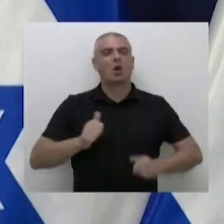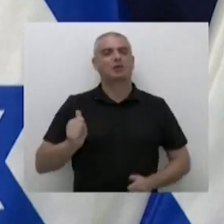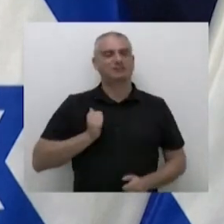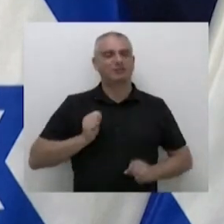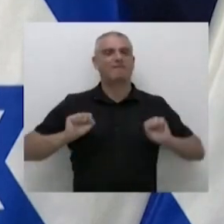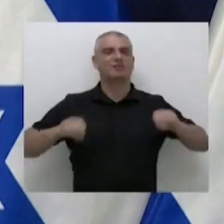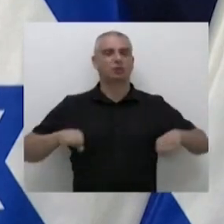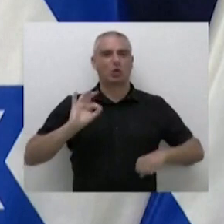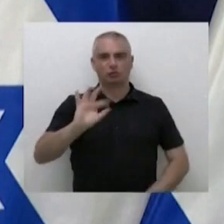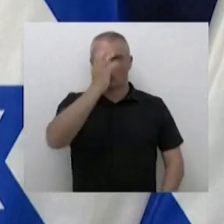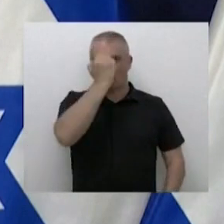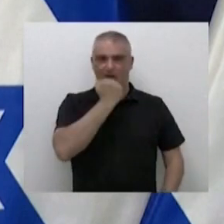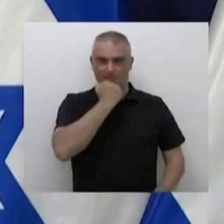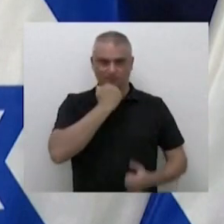السابق،